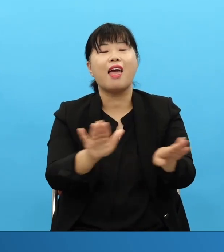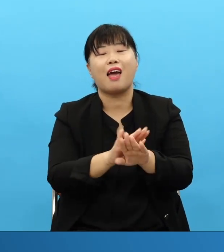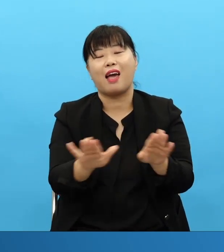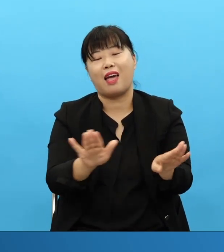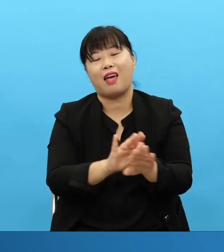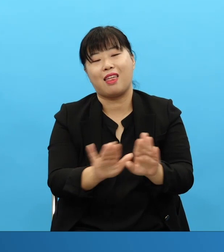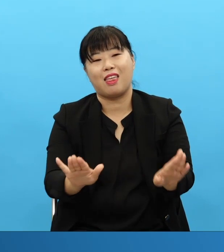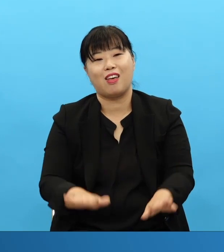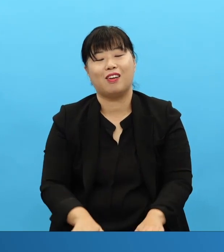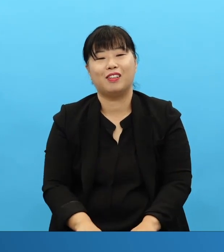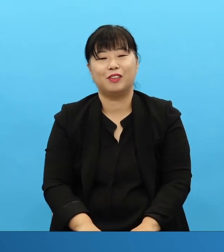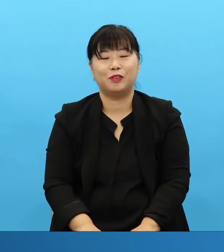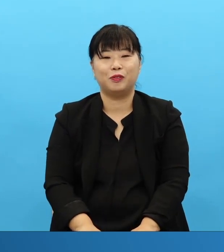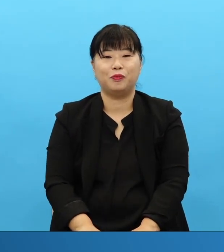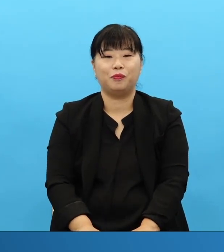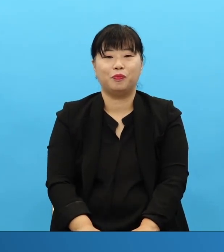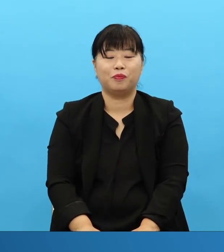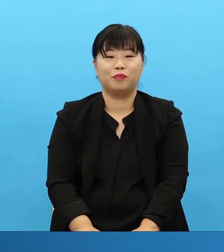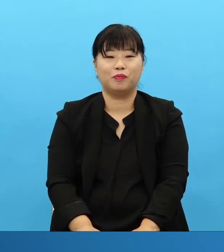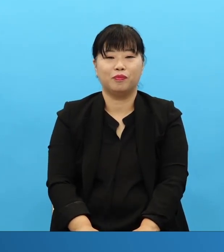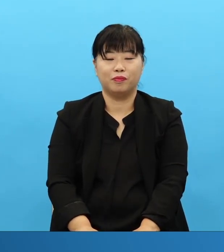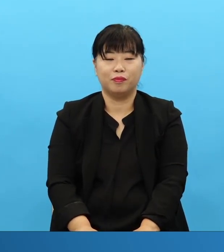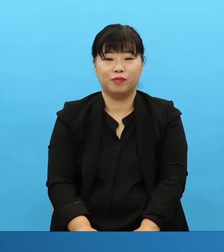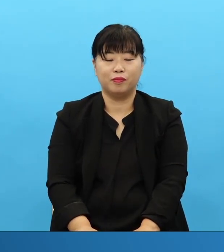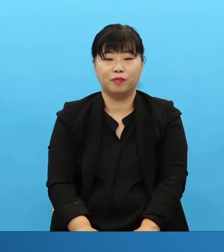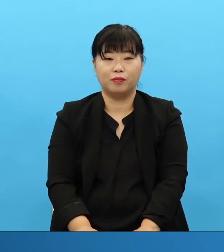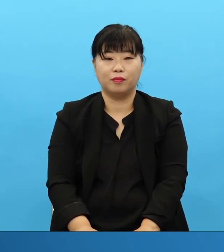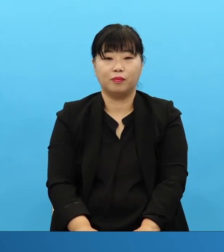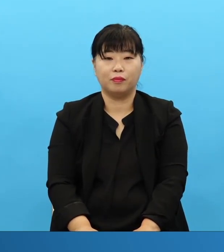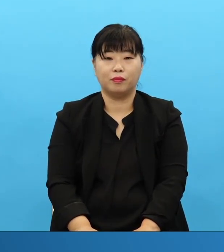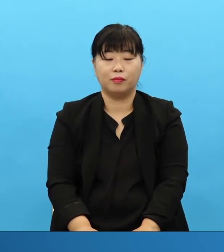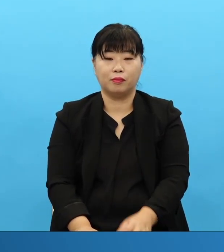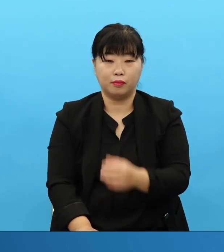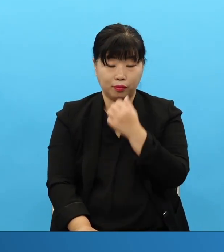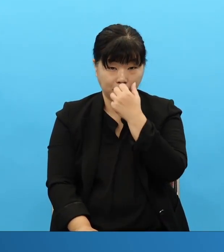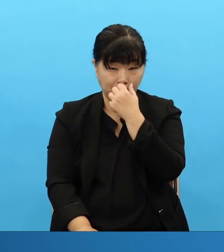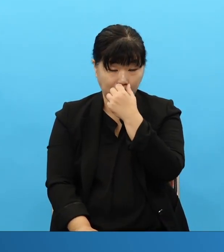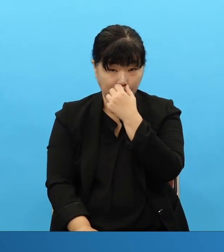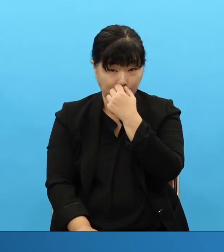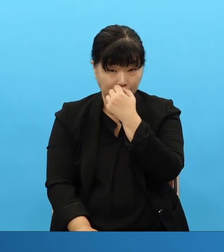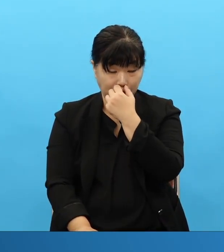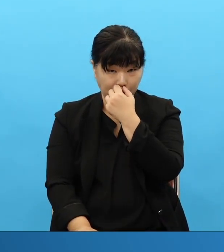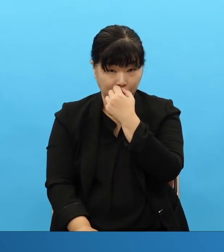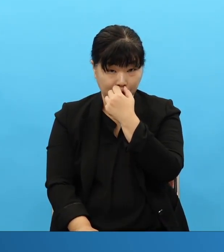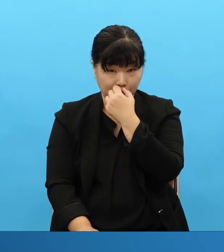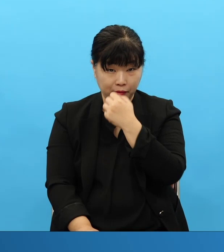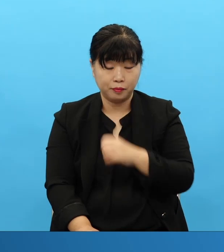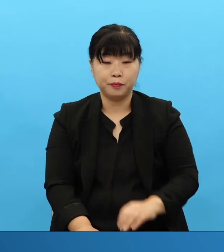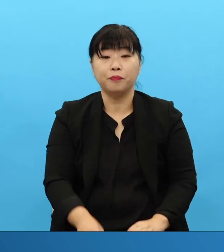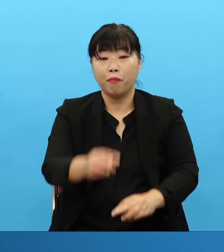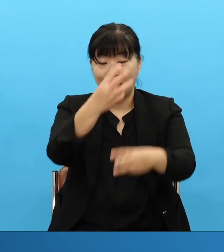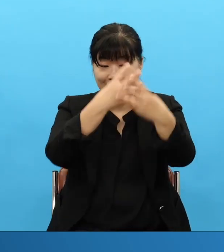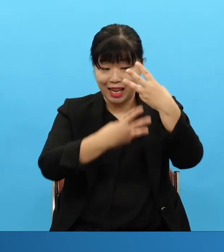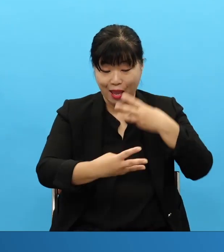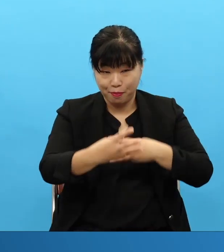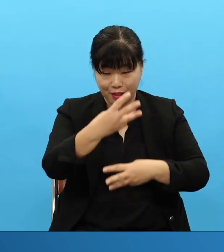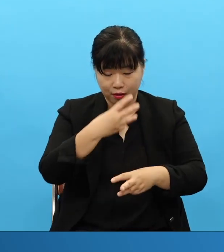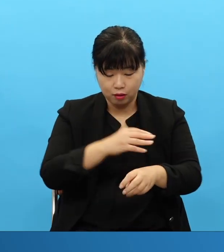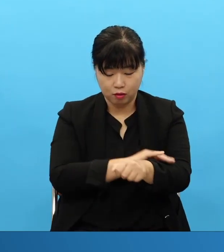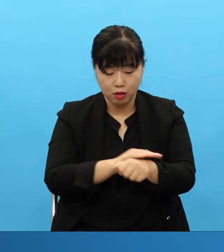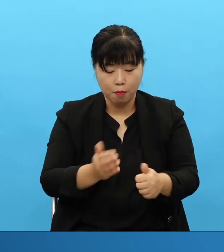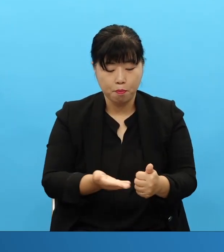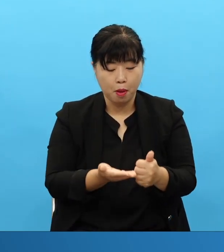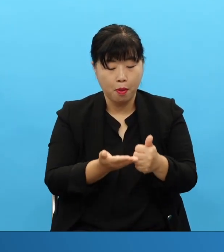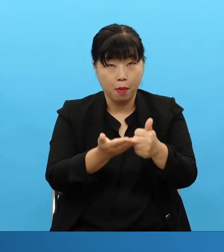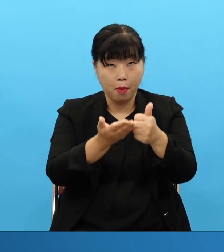중에 특징 하나가 뭔가 하니까 And as these 5 things take place, what is the one 렘넌트가 characteristic? 중직자가 되는 그 순간부터 이 일이 벌어졌어요. And from the